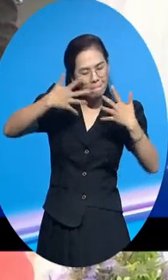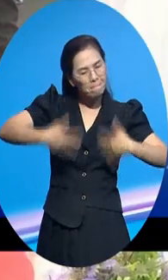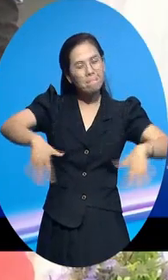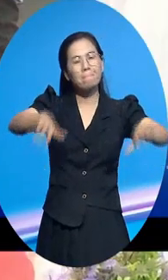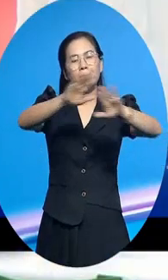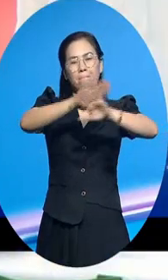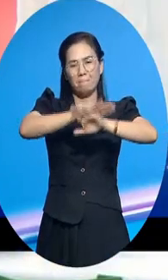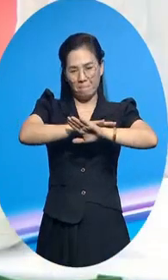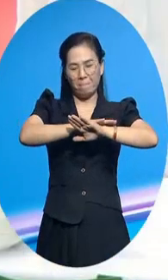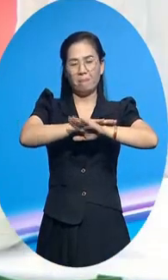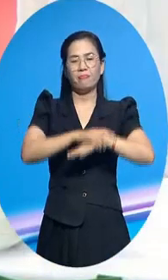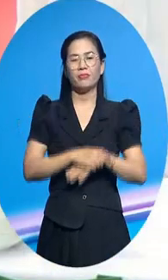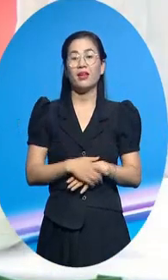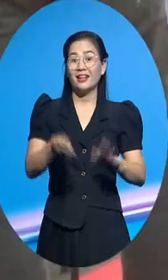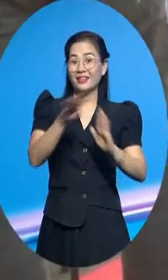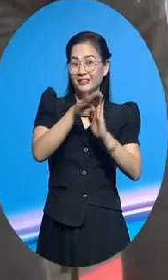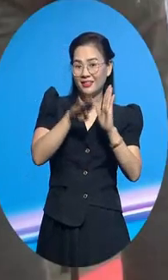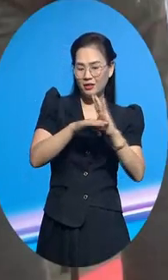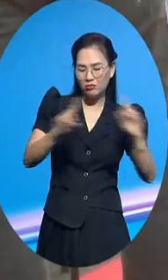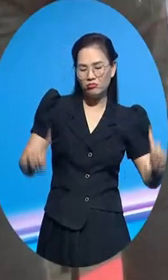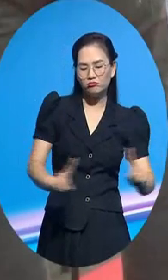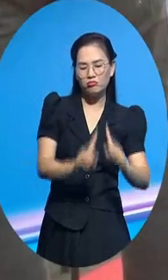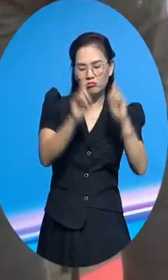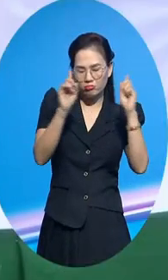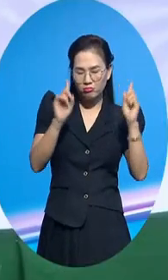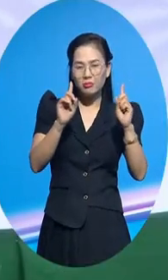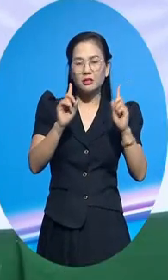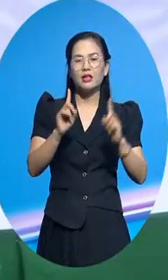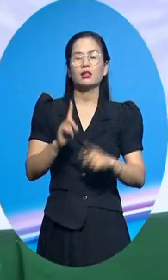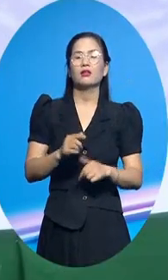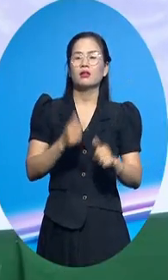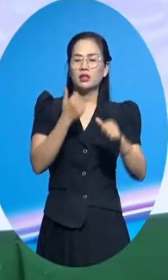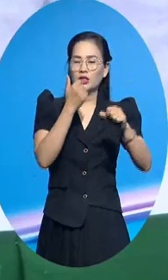sau. Hưởng ứng chương trình trồng cây xanh của chính phủ giai đoạn